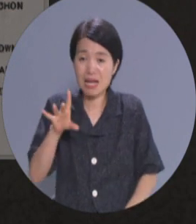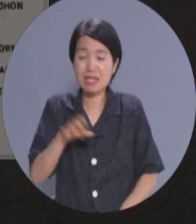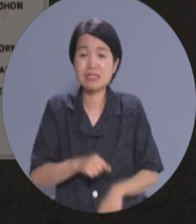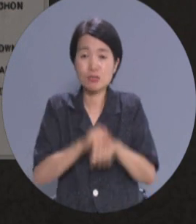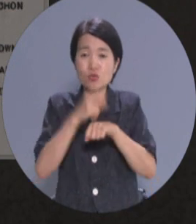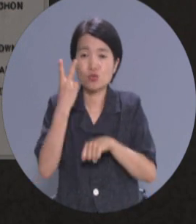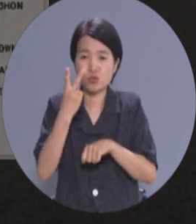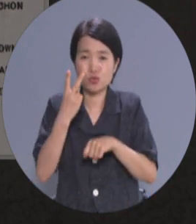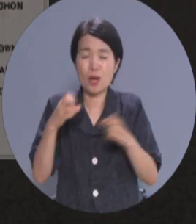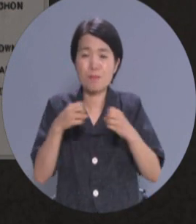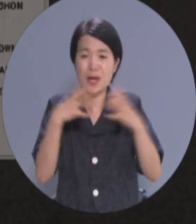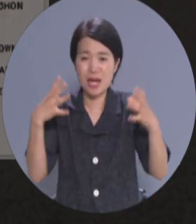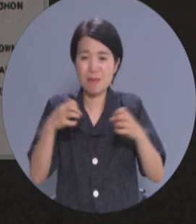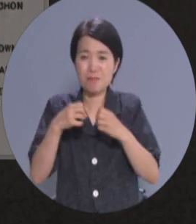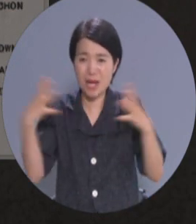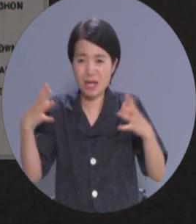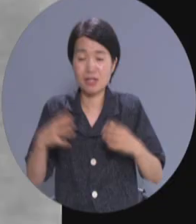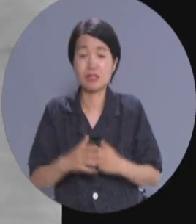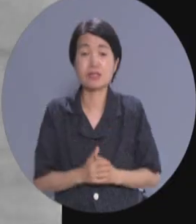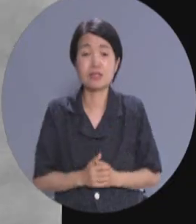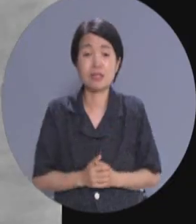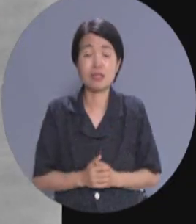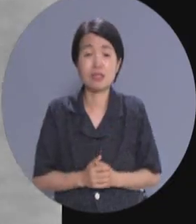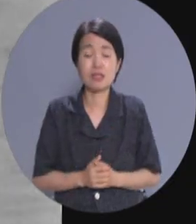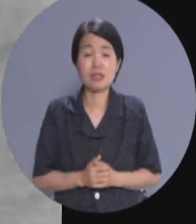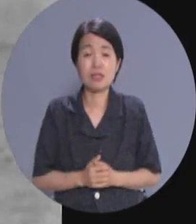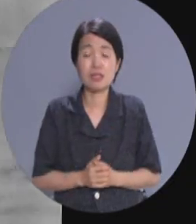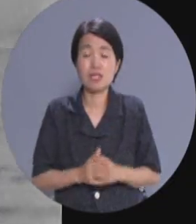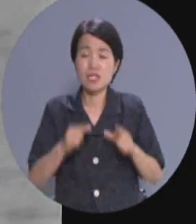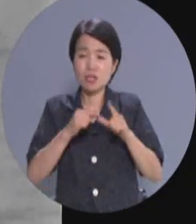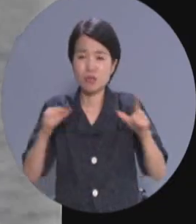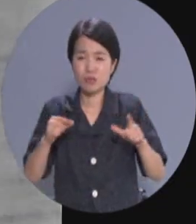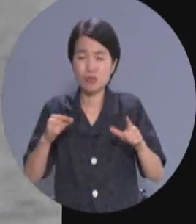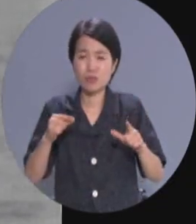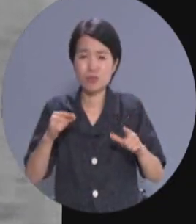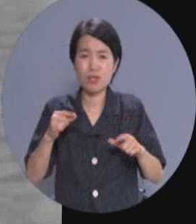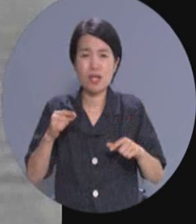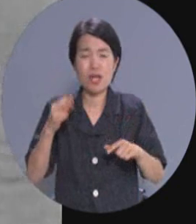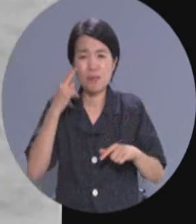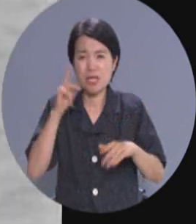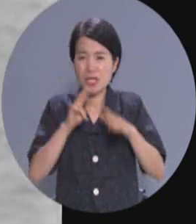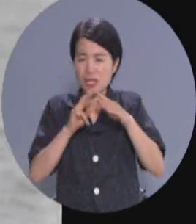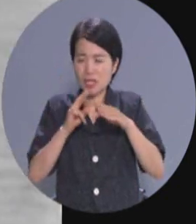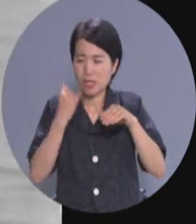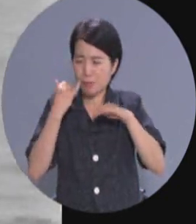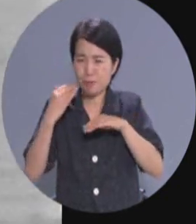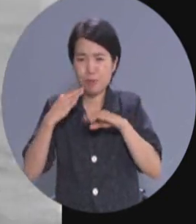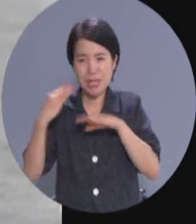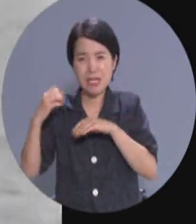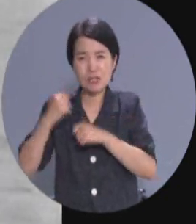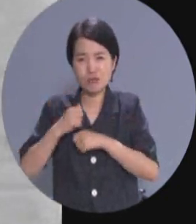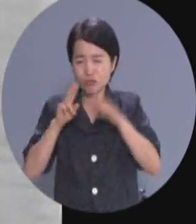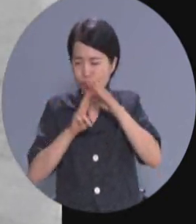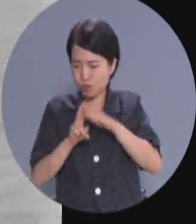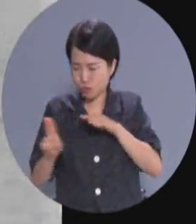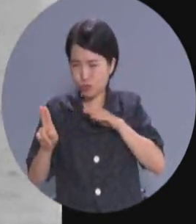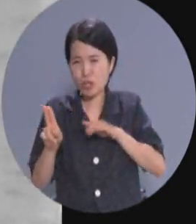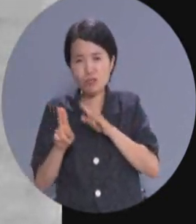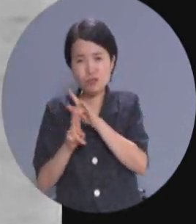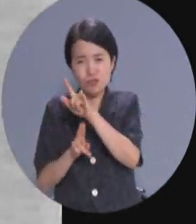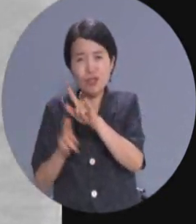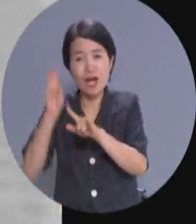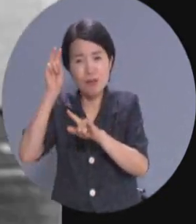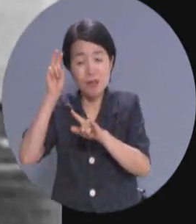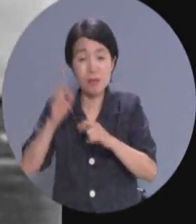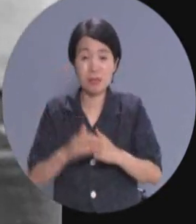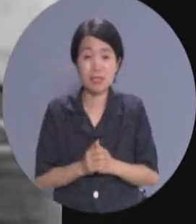곳과 창고 두 곳을 파괴했습니다 그간 일부에서는 미해군 항공모함 밸리포지에서 항공기가 출격한 것으로